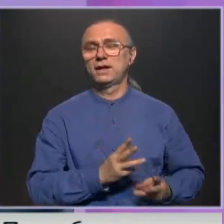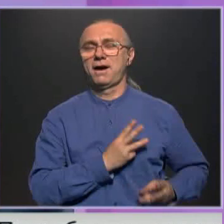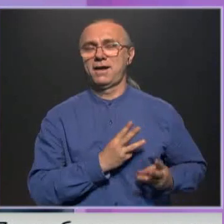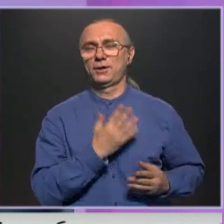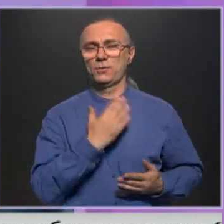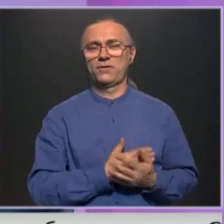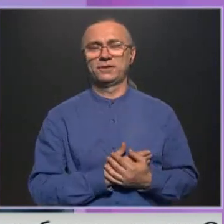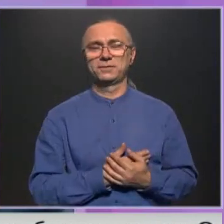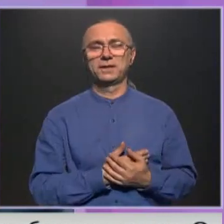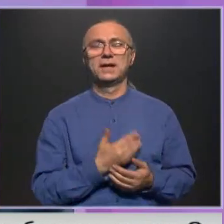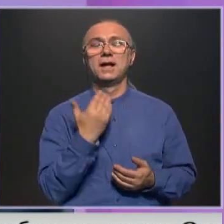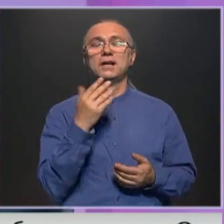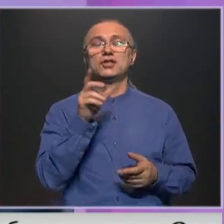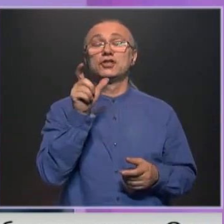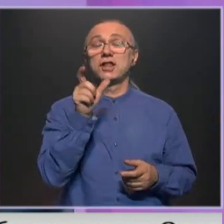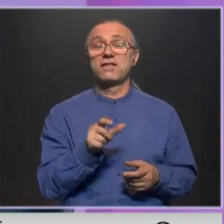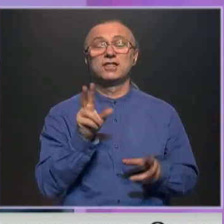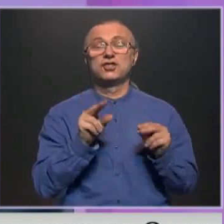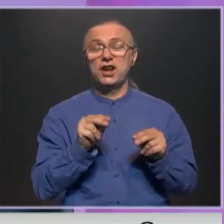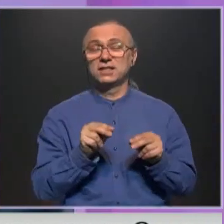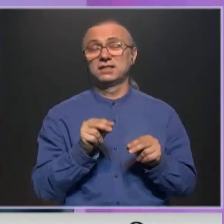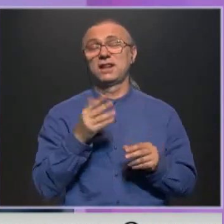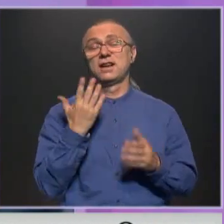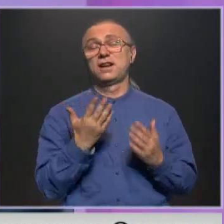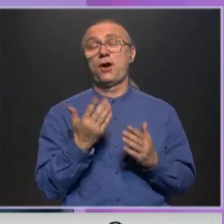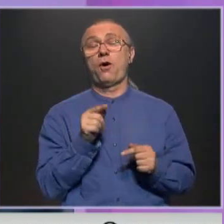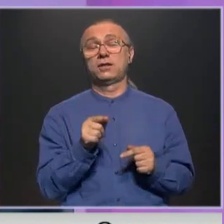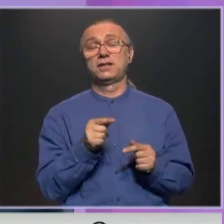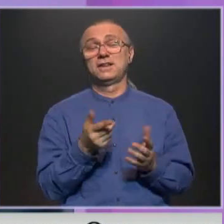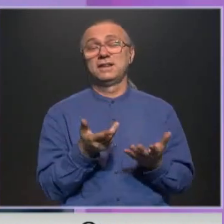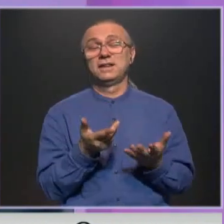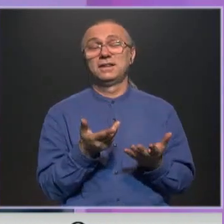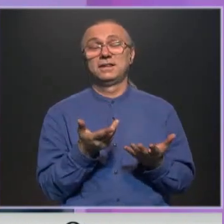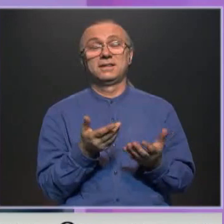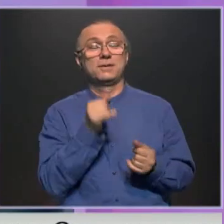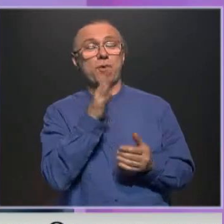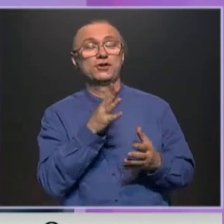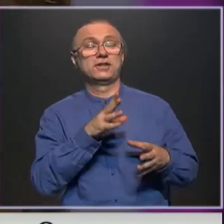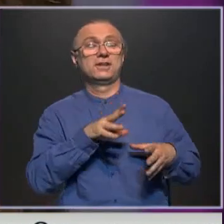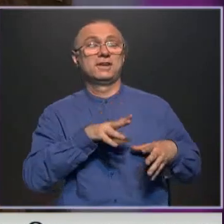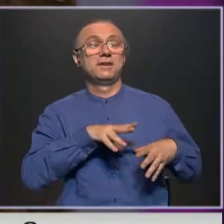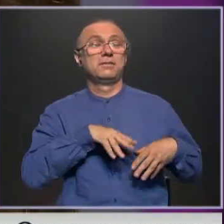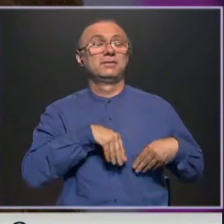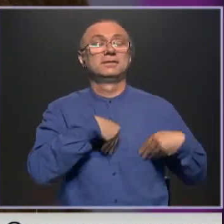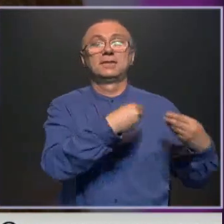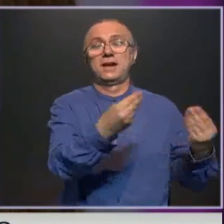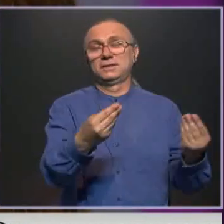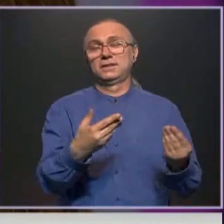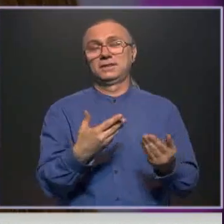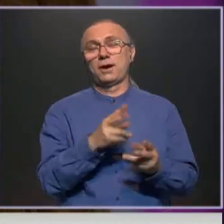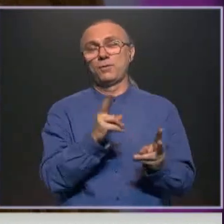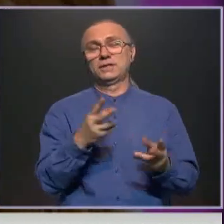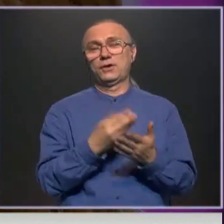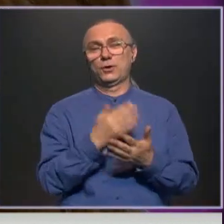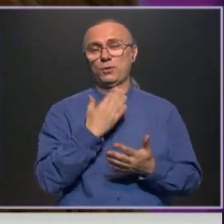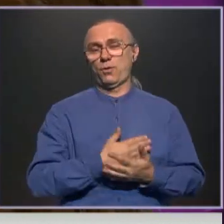что он недополучает любви, а человек бывает несчастлив, когда сам не может свою любовь кому-то приложить. Ой, отец Эхи, спасибо, Господи. Такая